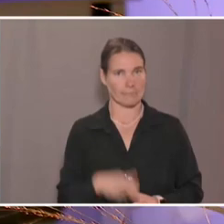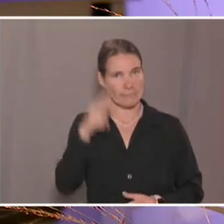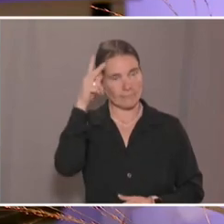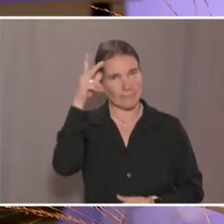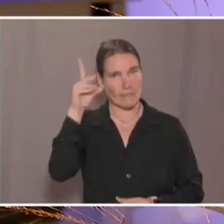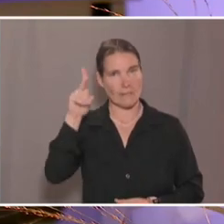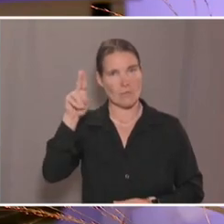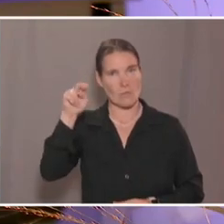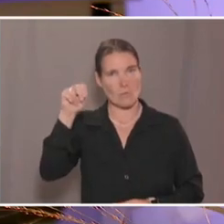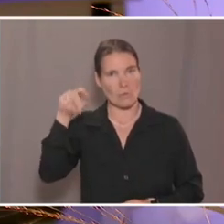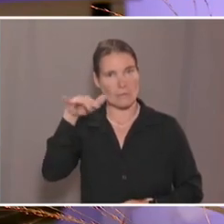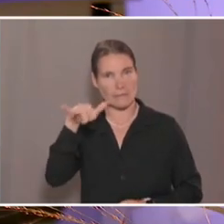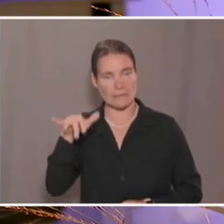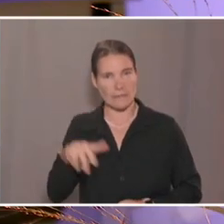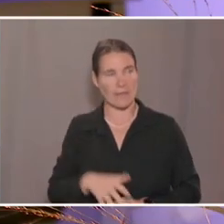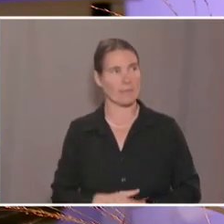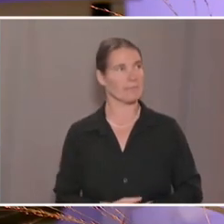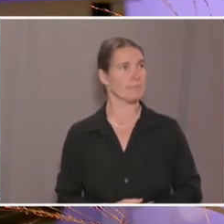hier, Annette Röttger,